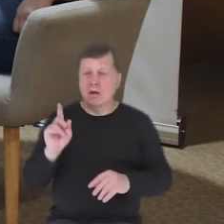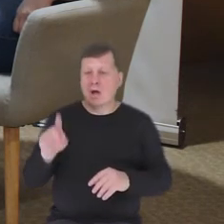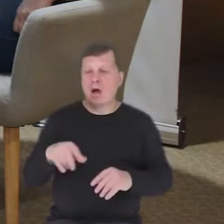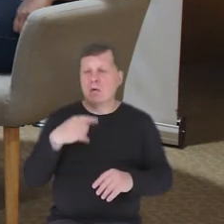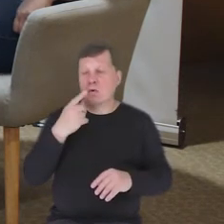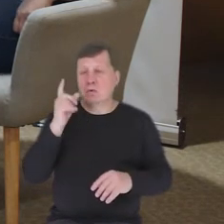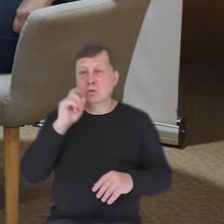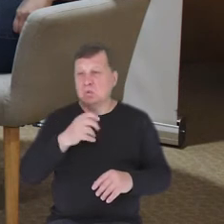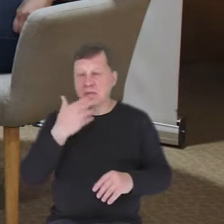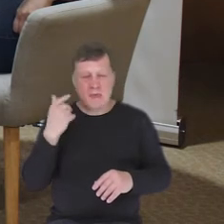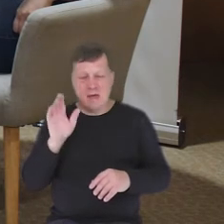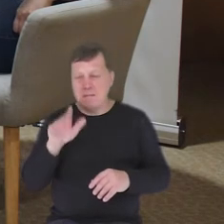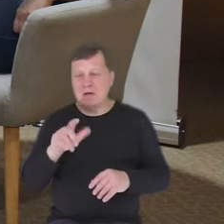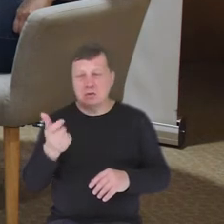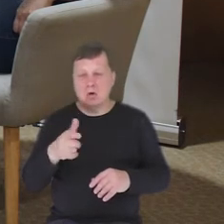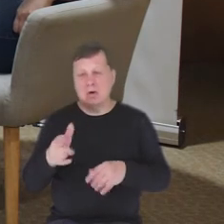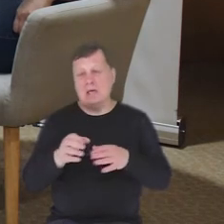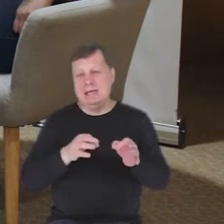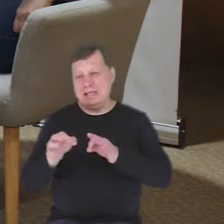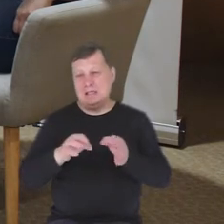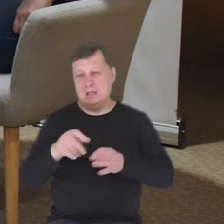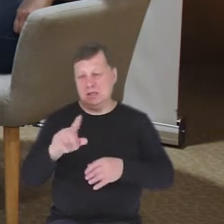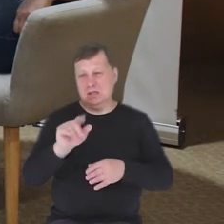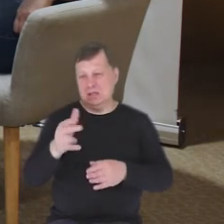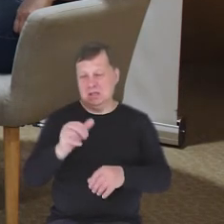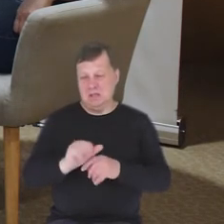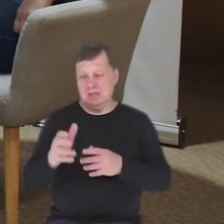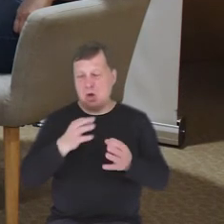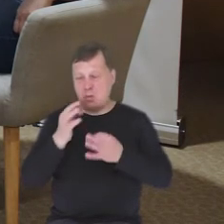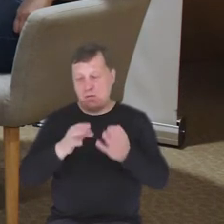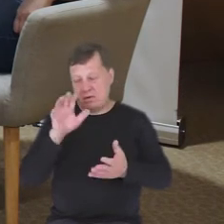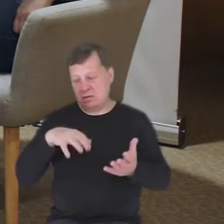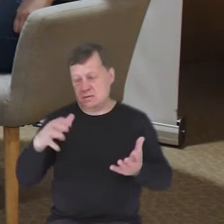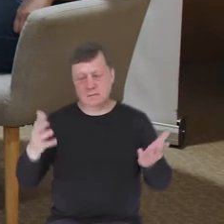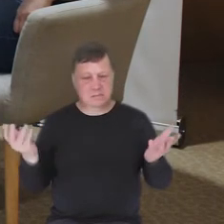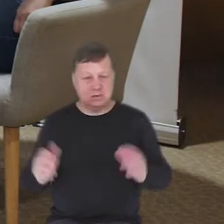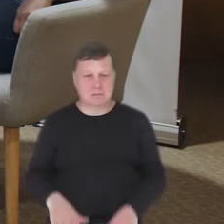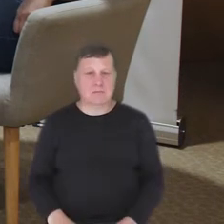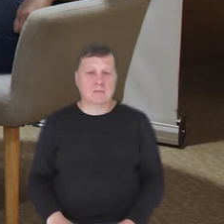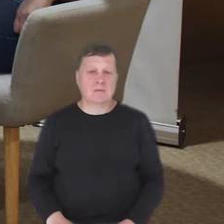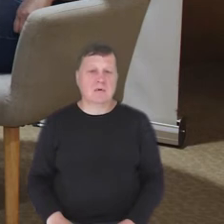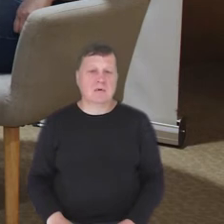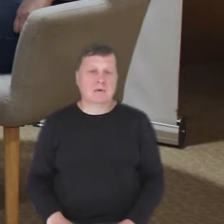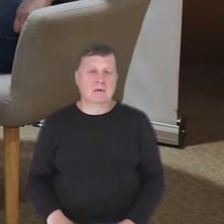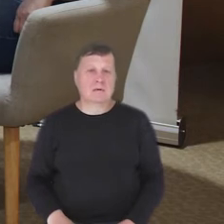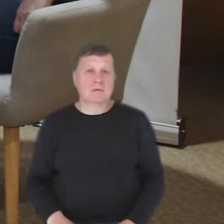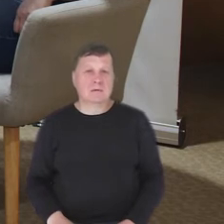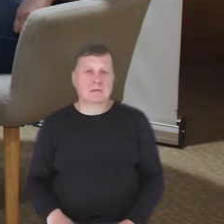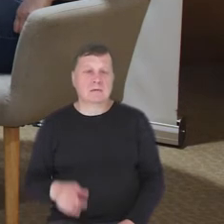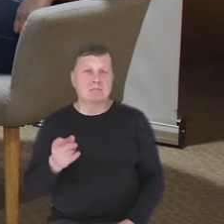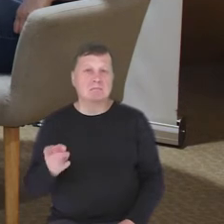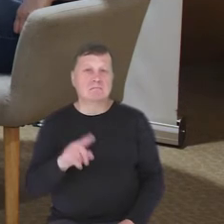złego właśnie, są po prostu historiami, których czytanie ma sprawić przyjemność. Wracając do Werchleków piątych, takie miały być Werchleki